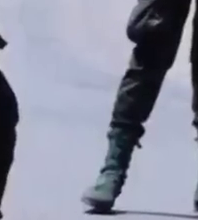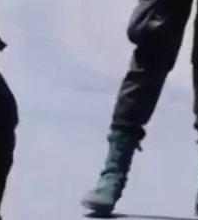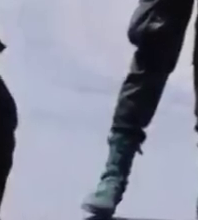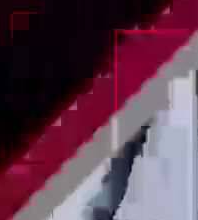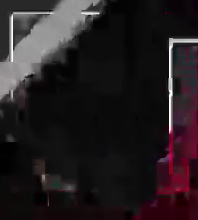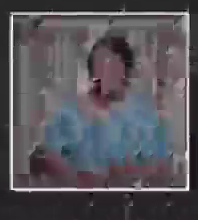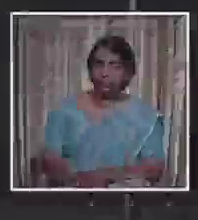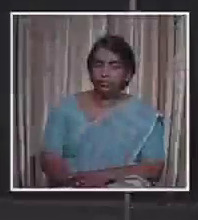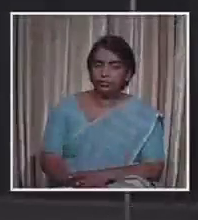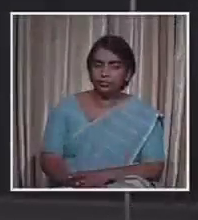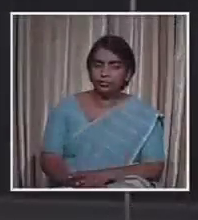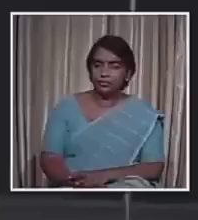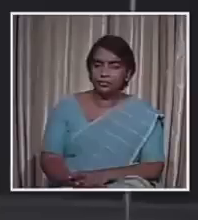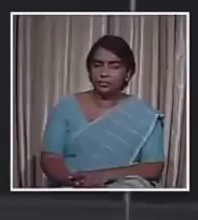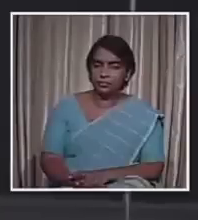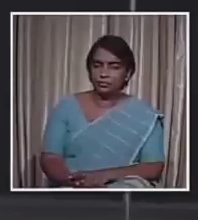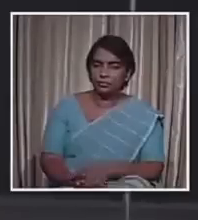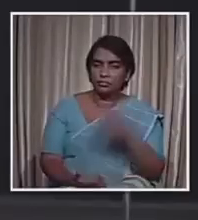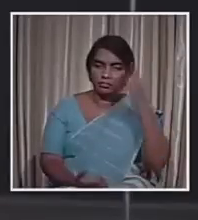அறிவித்துள்ளது.